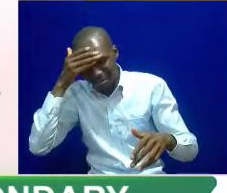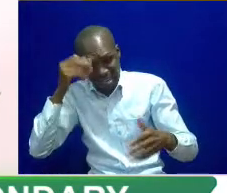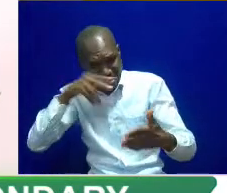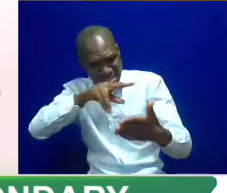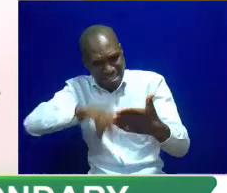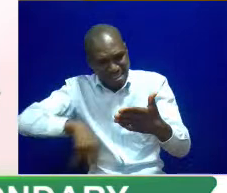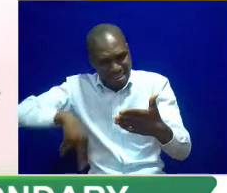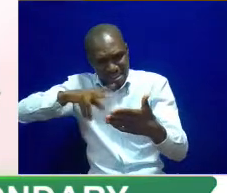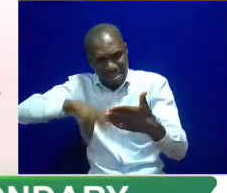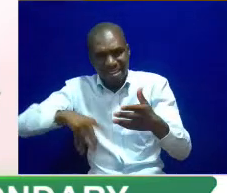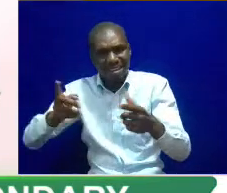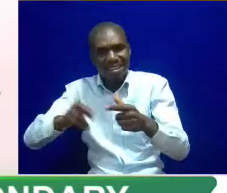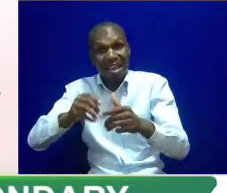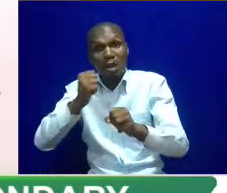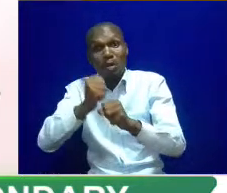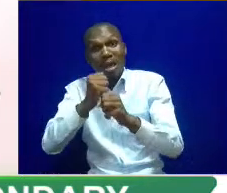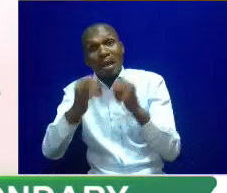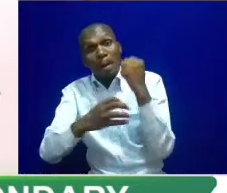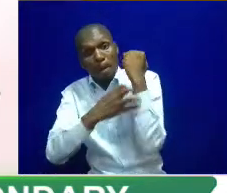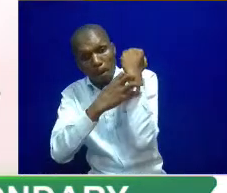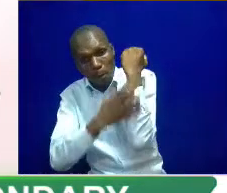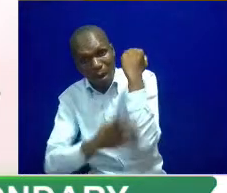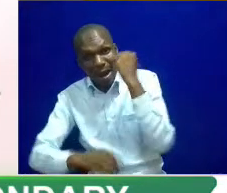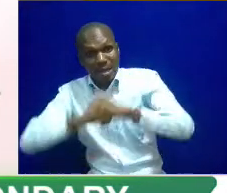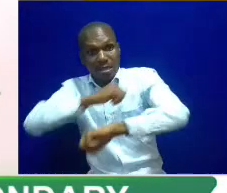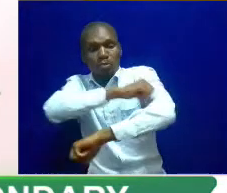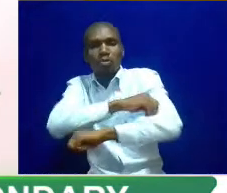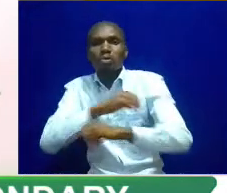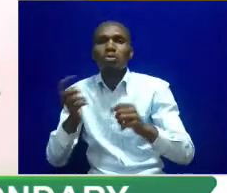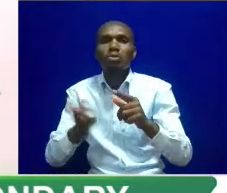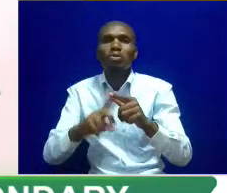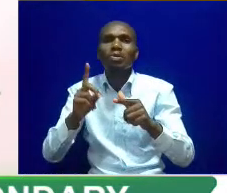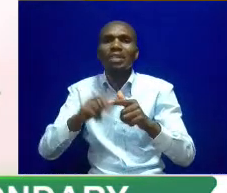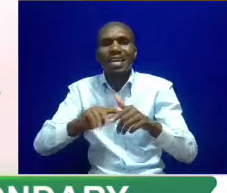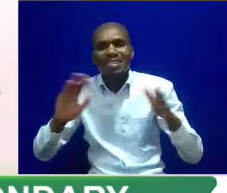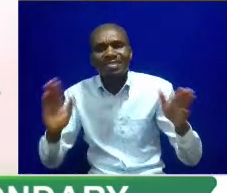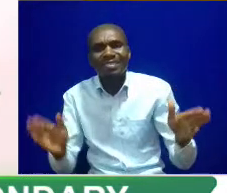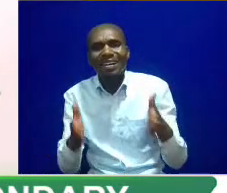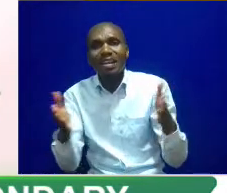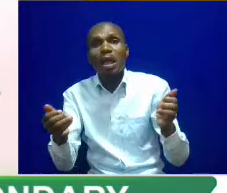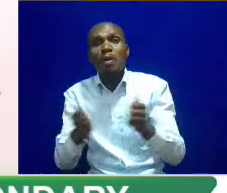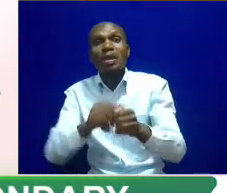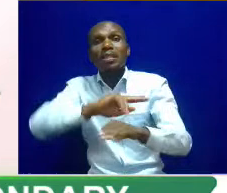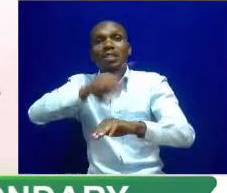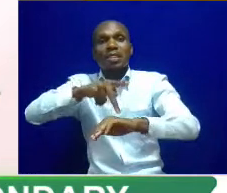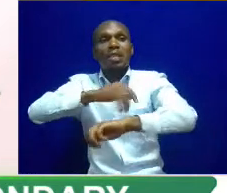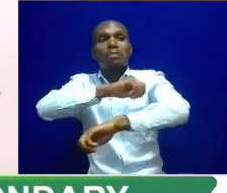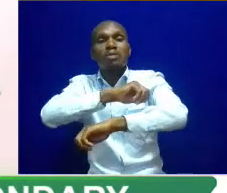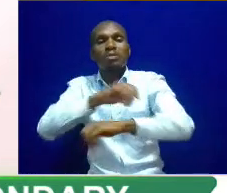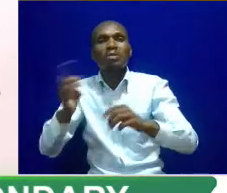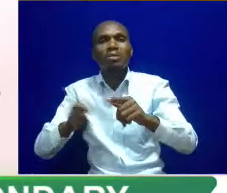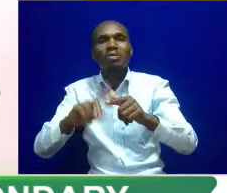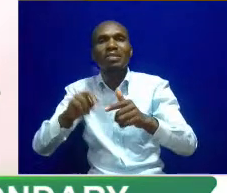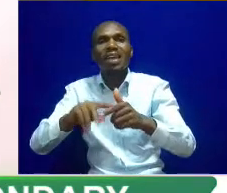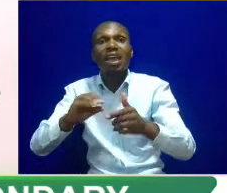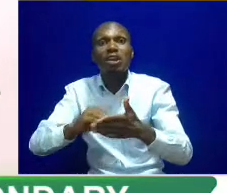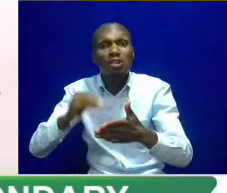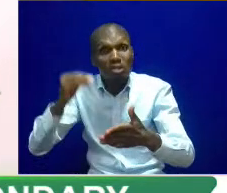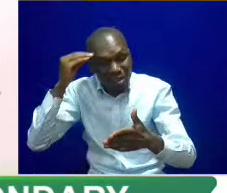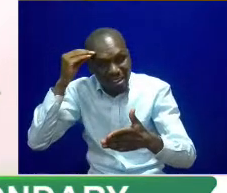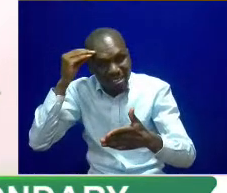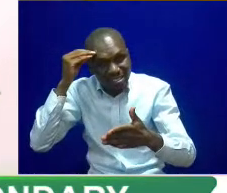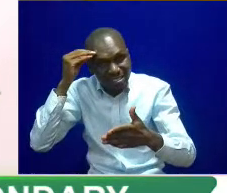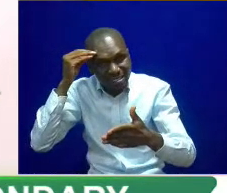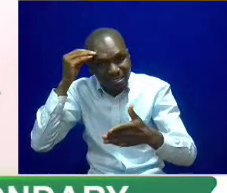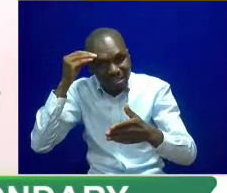bono bate rubu no okora obwe we skuru ya nyabyose secondary ni gogo se getire no mwali mu monene gotera mangana ye semi mutwe eri